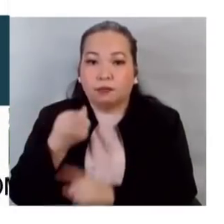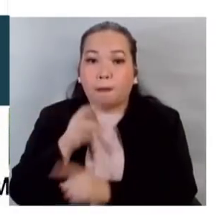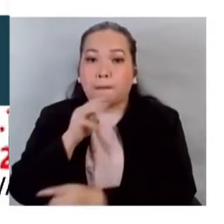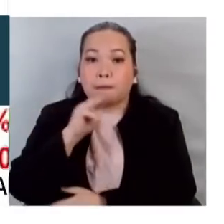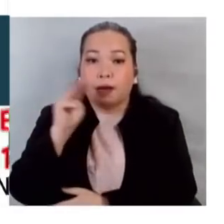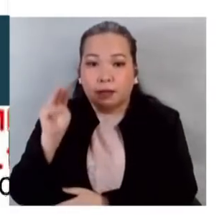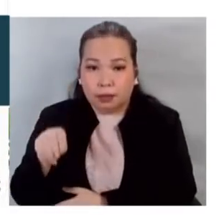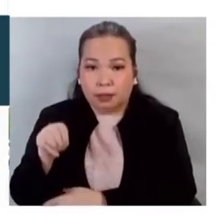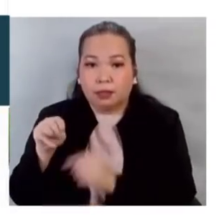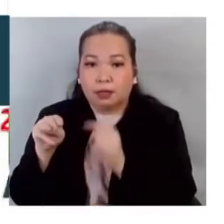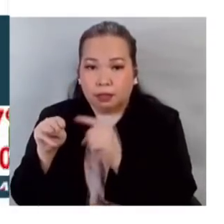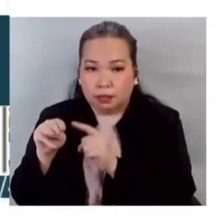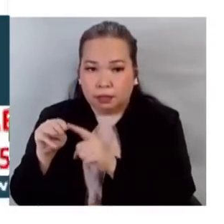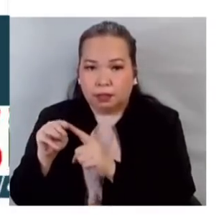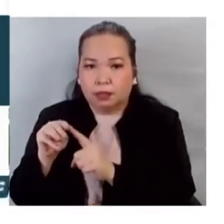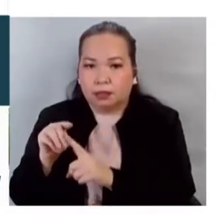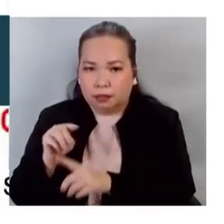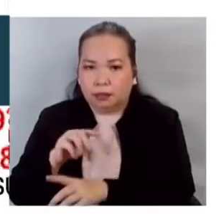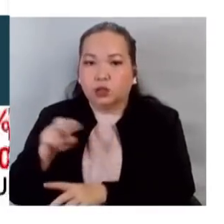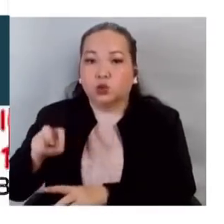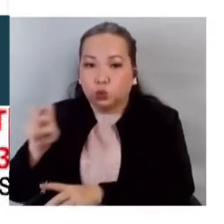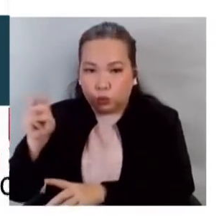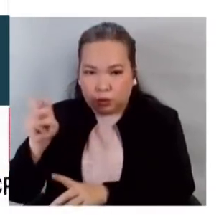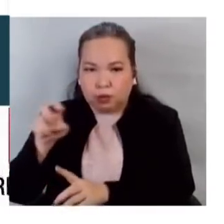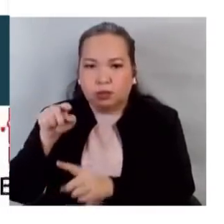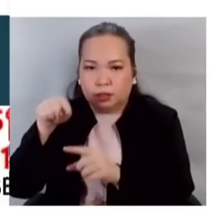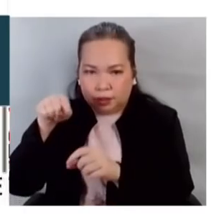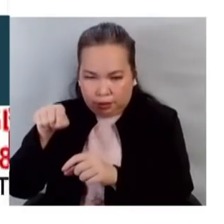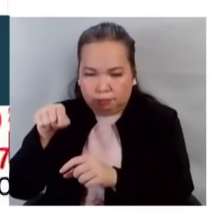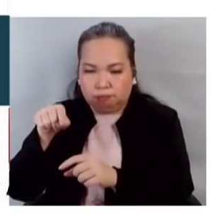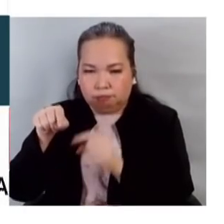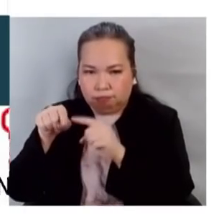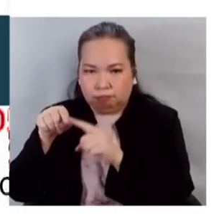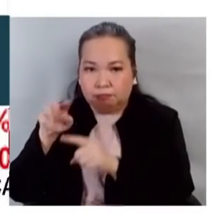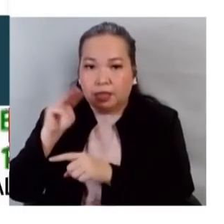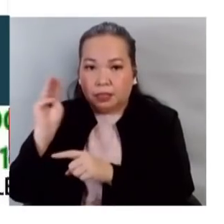na nag-a-attend ng isang party. Oo, so nagmula sa